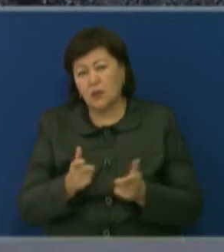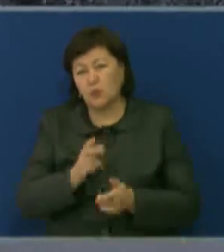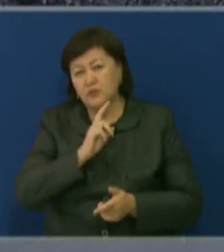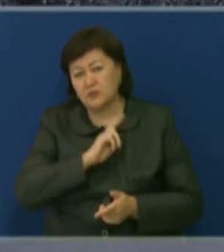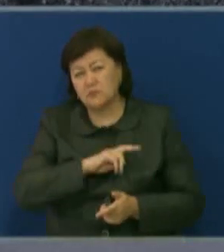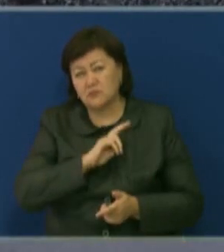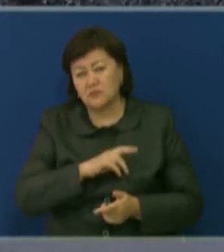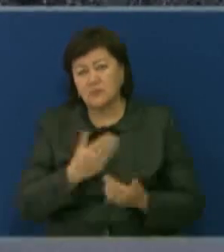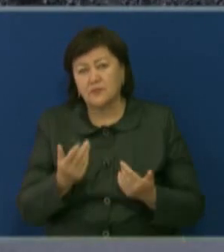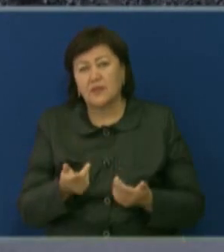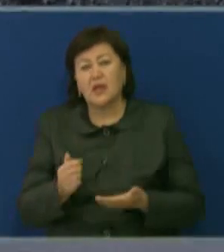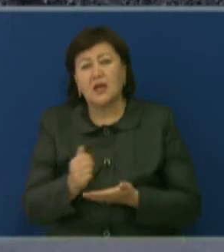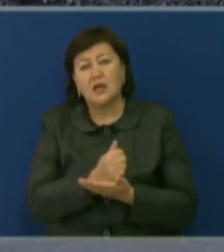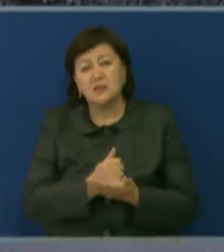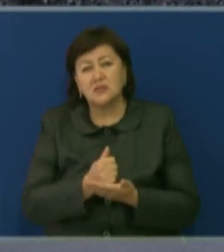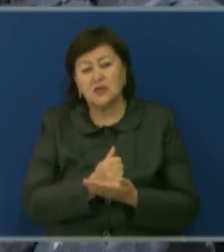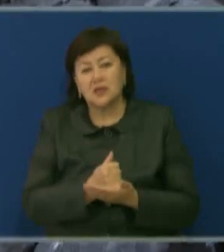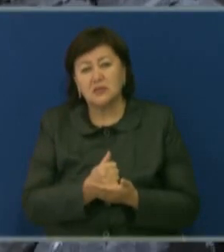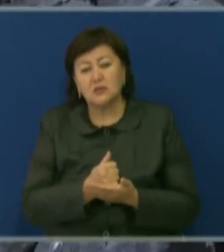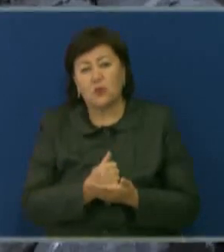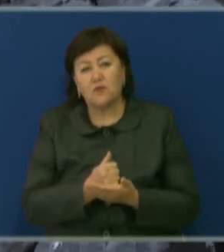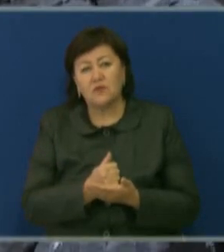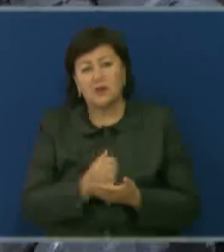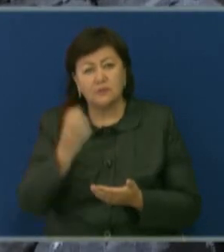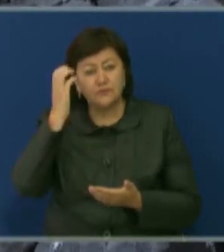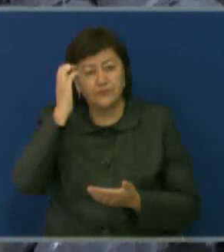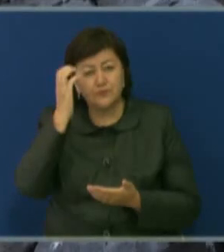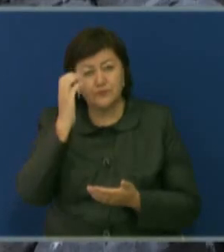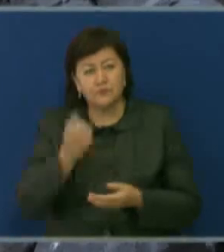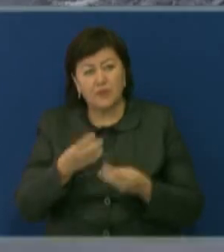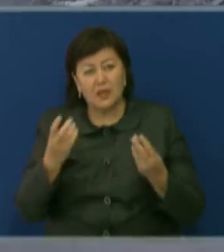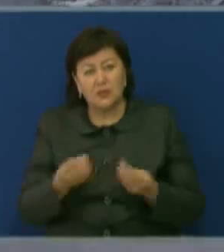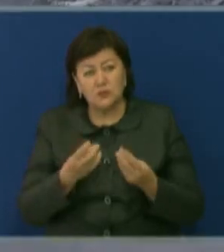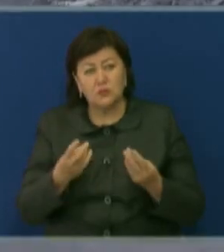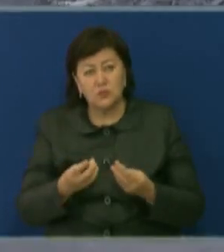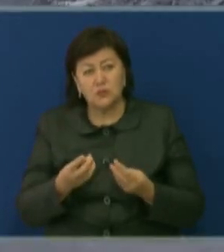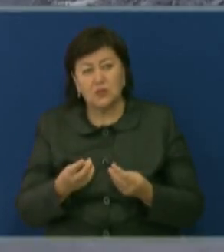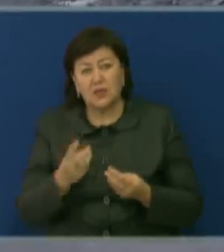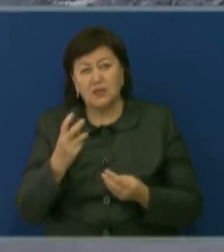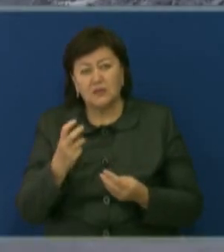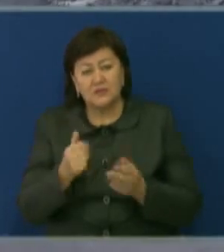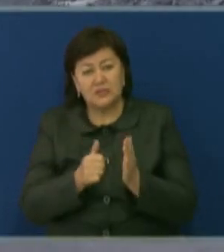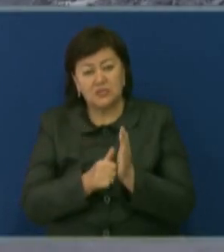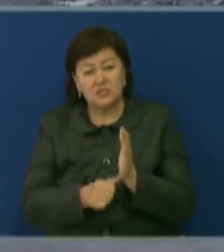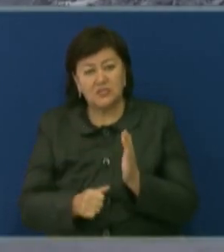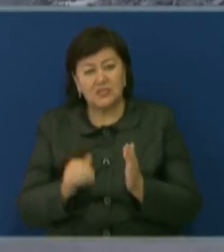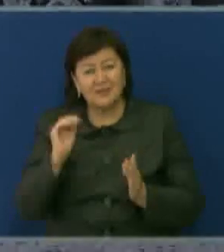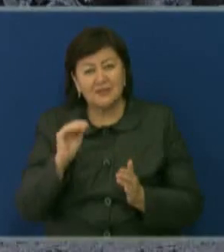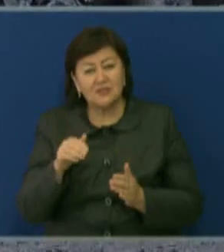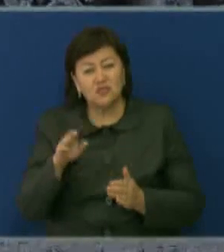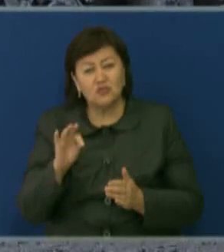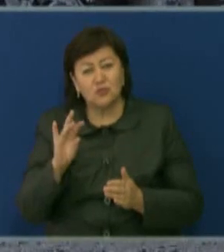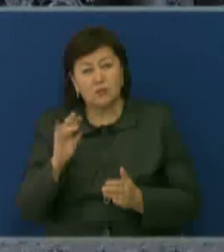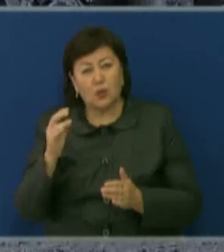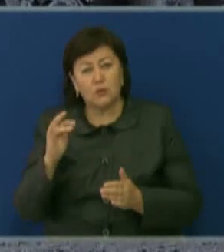Что касается заготовки топлива для населения, проживающих в частных домах, то для нужд населения заготовлено 260 тысяч тонн угля. Сейчас